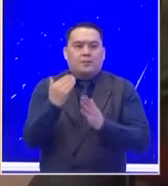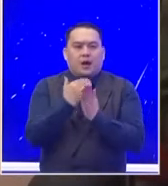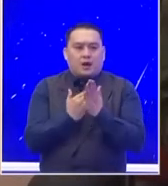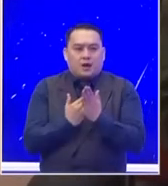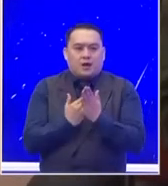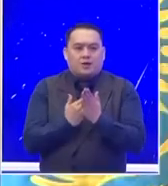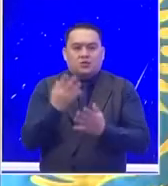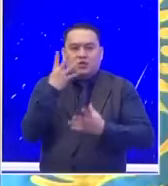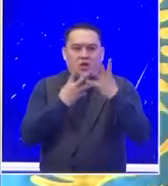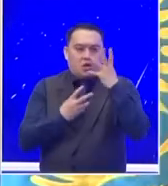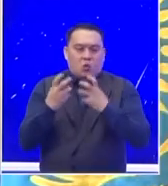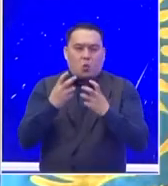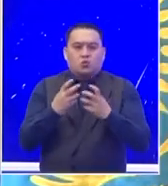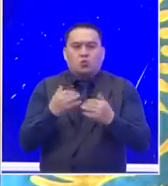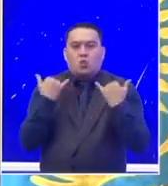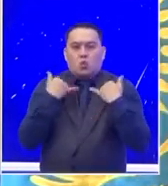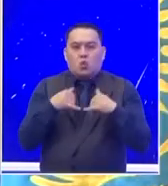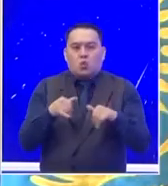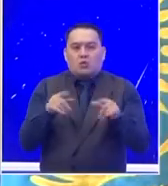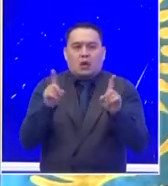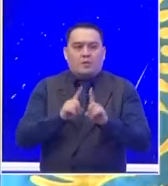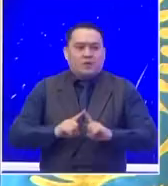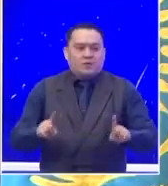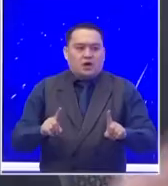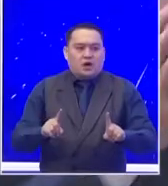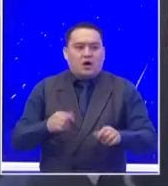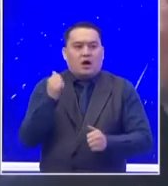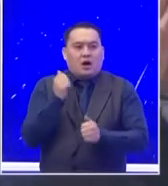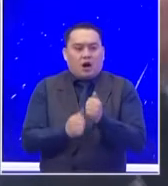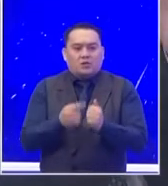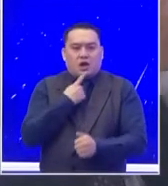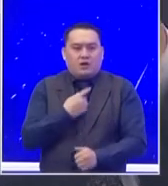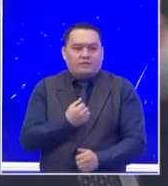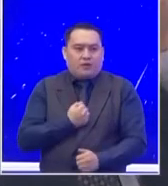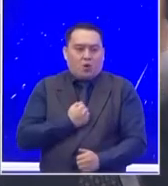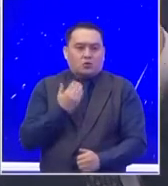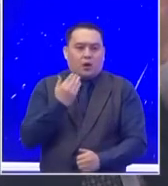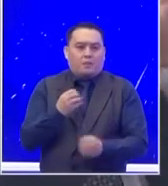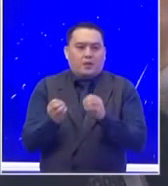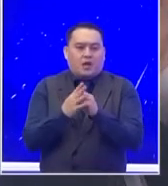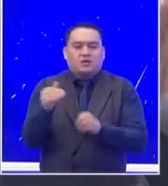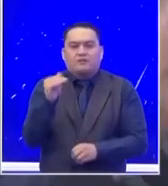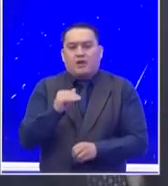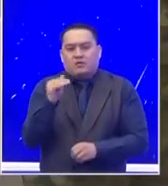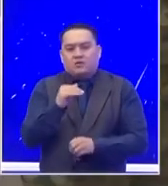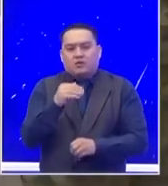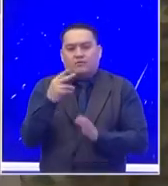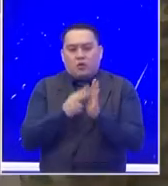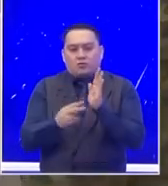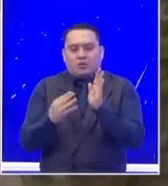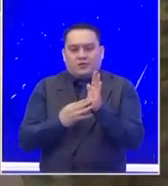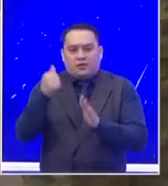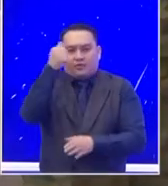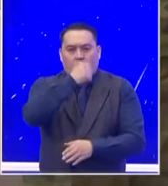не по-детски серьезной и поразила гостей глубиной и оригинальностью. Ведь для каждого воина-интернационалиста 15 февраля